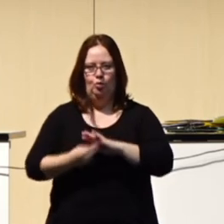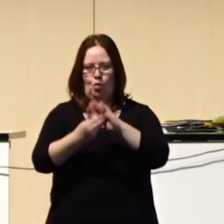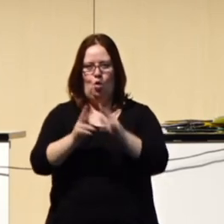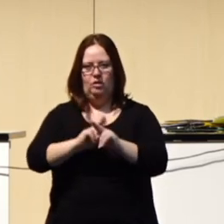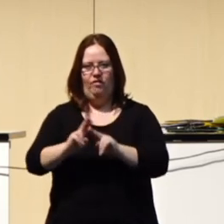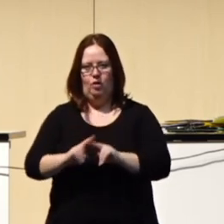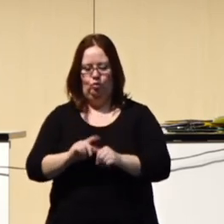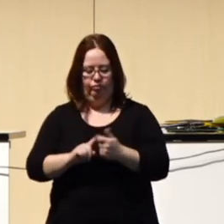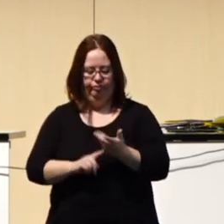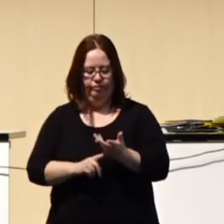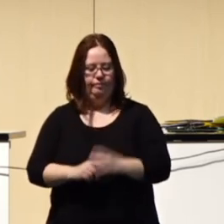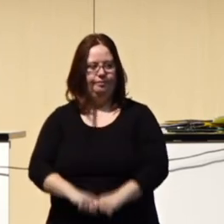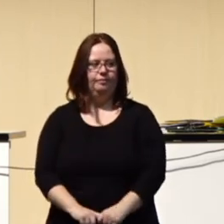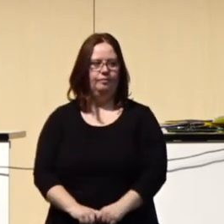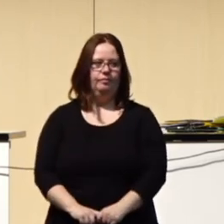Wartung und so weiter.